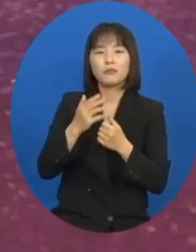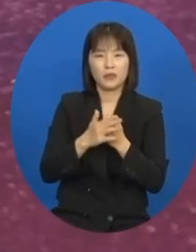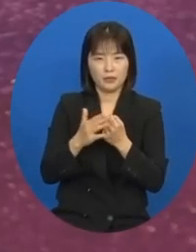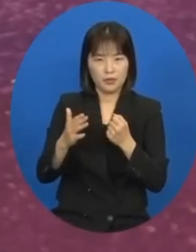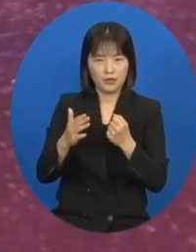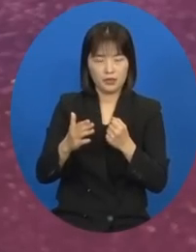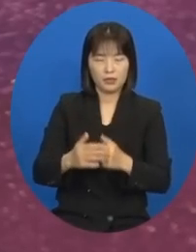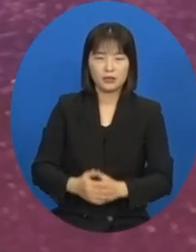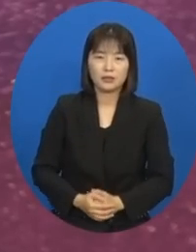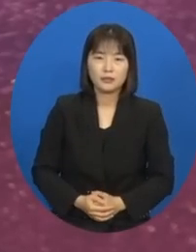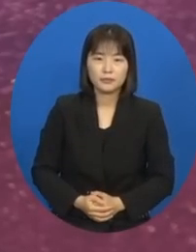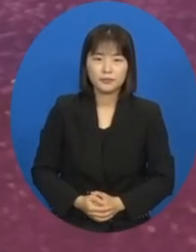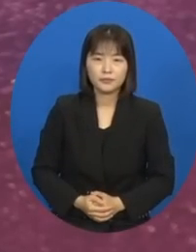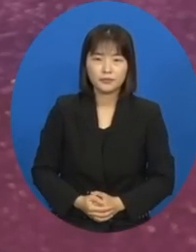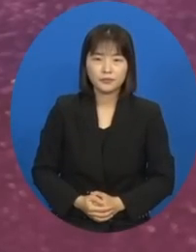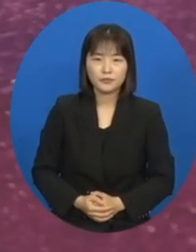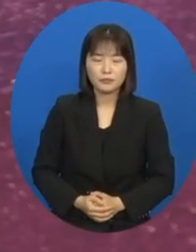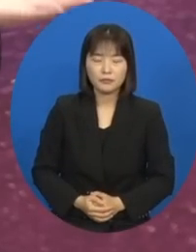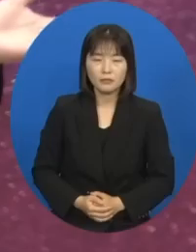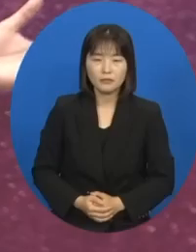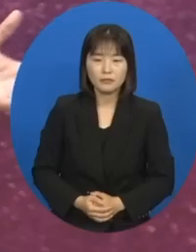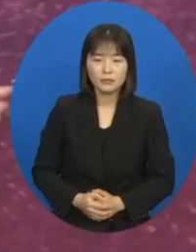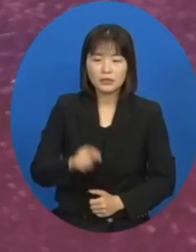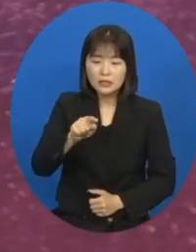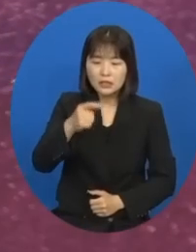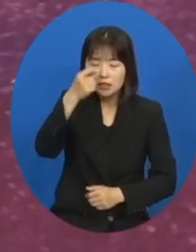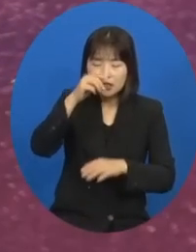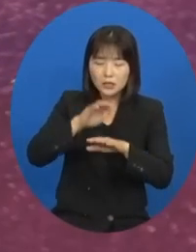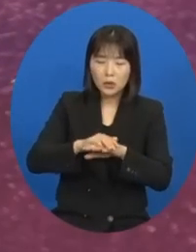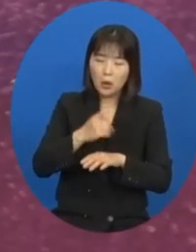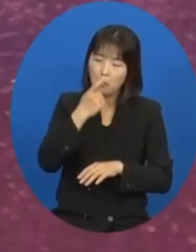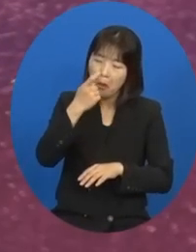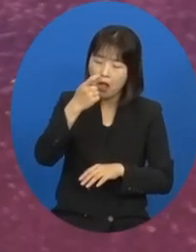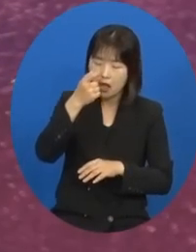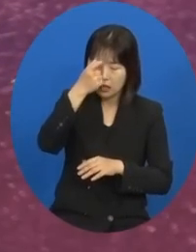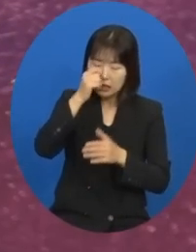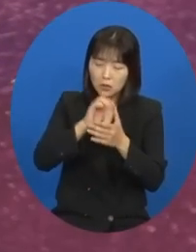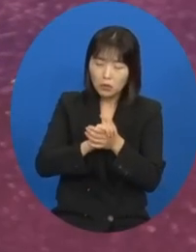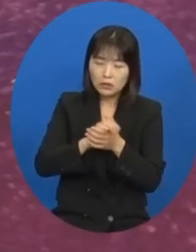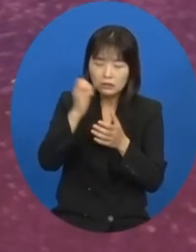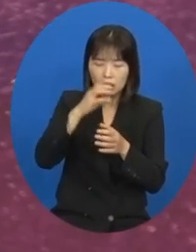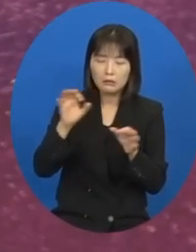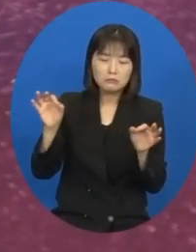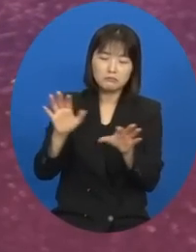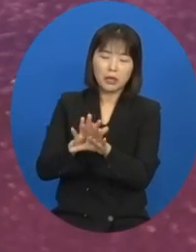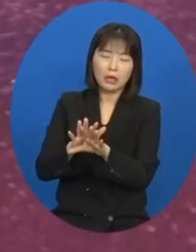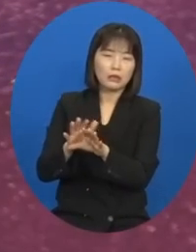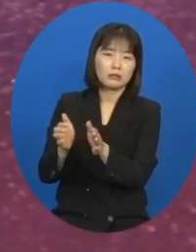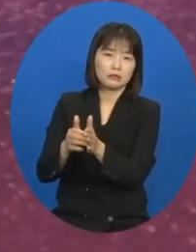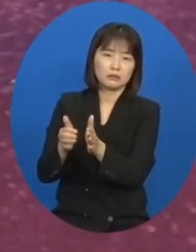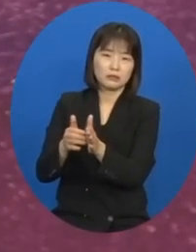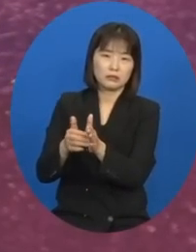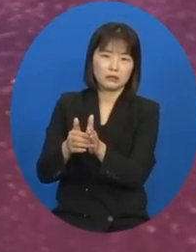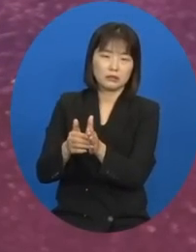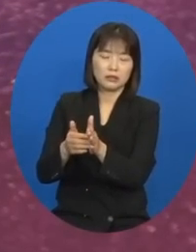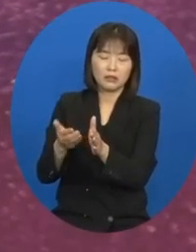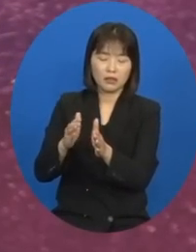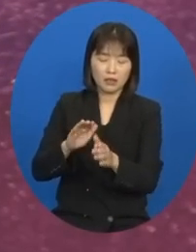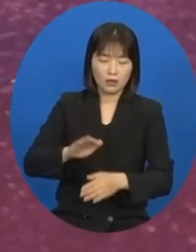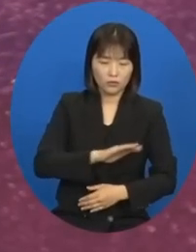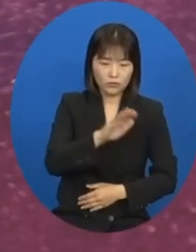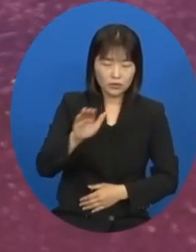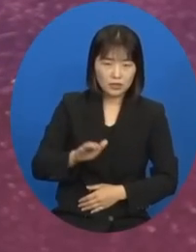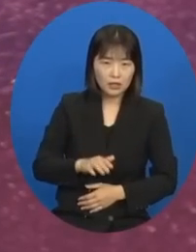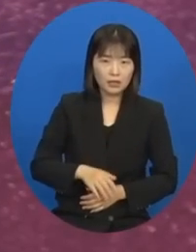그 기도는 다 휘발성 기도예요 그냥 날라가 버립니다 없어져 버리는 기도예요 그런데 우리가 한마디라도